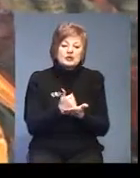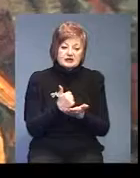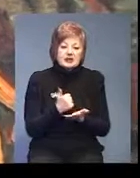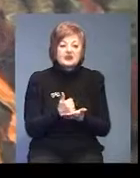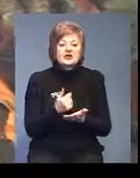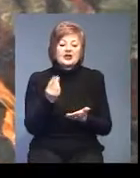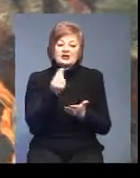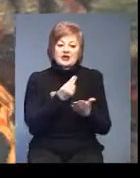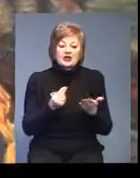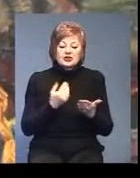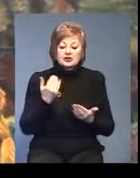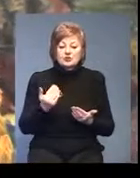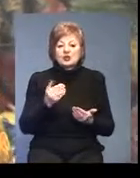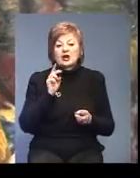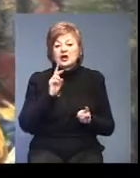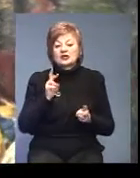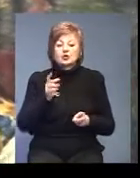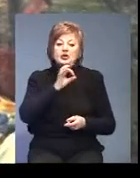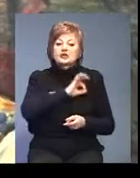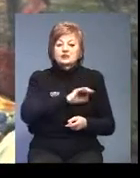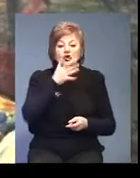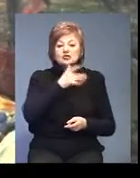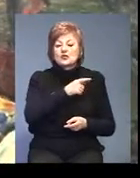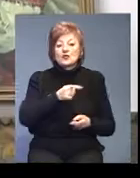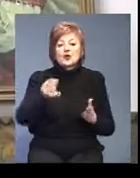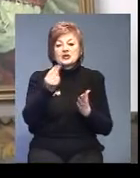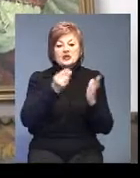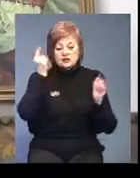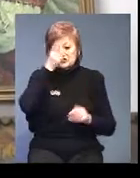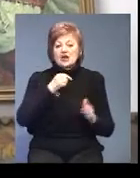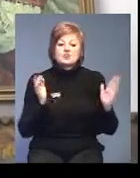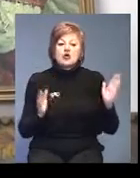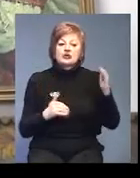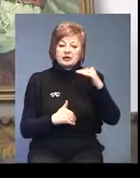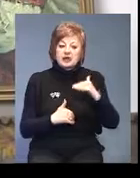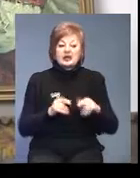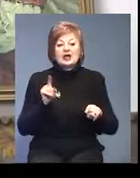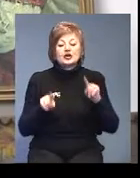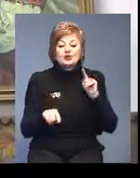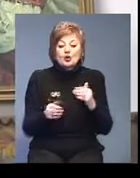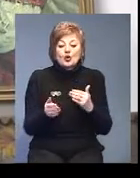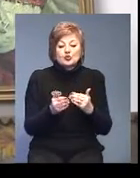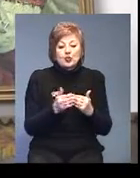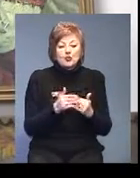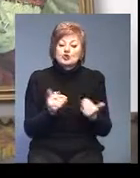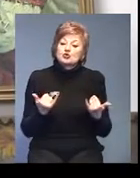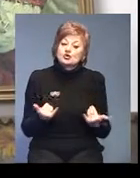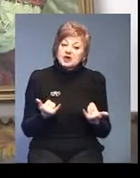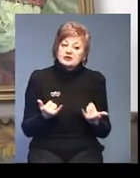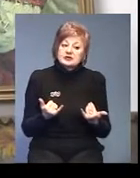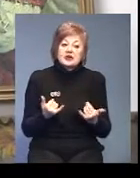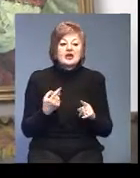прийоми Анатолія Якимця, які він використовує під час написання портретів. Іноді автор наближає образ до сучасності,